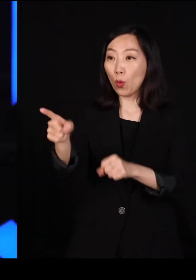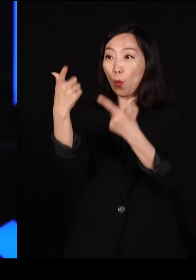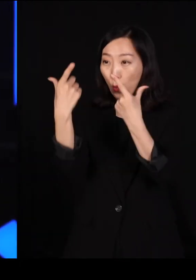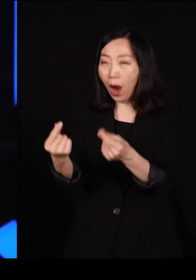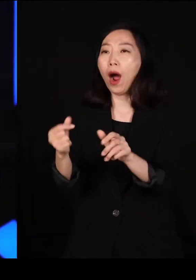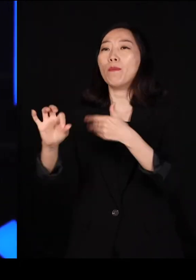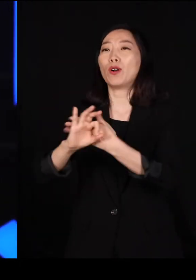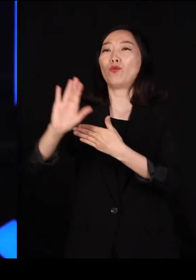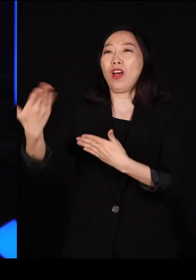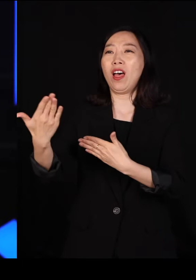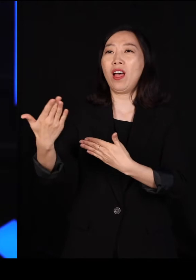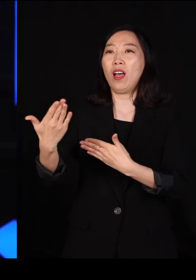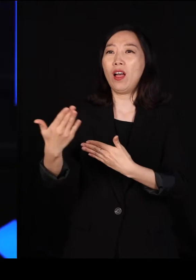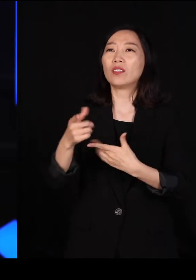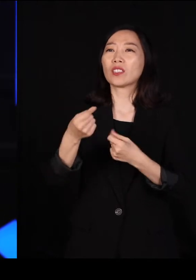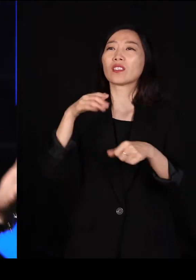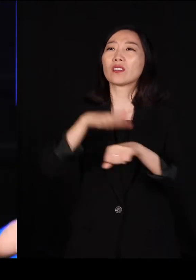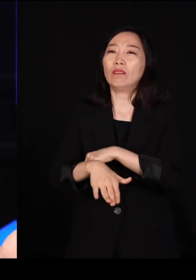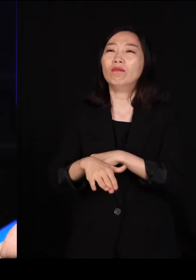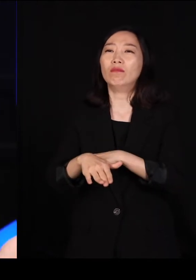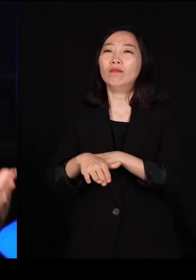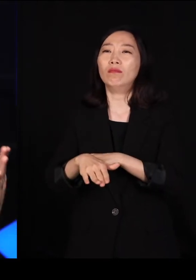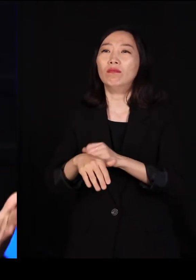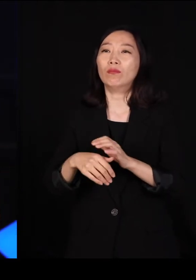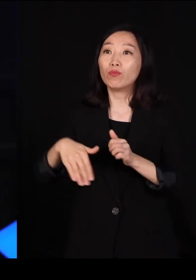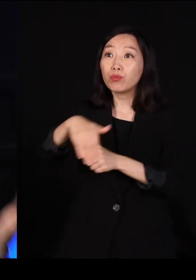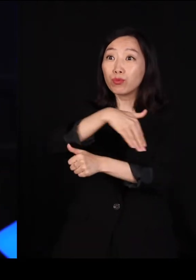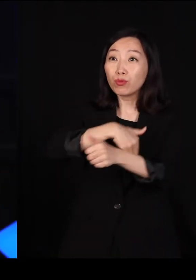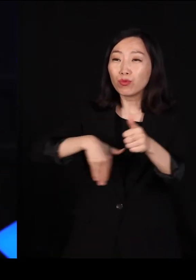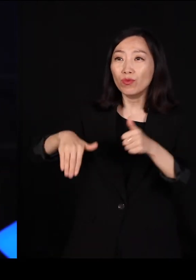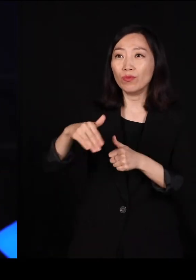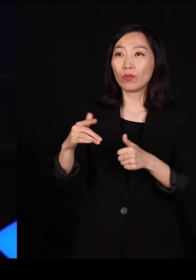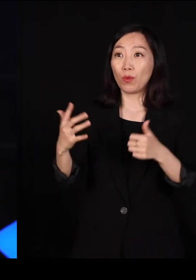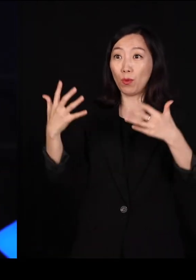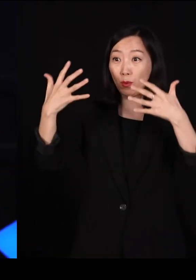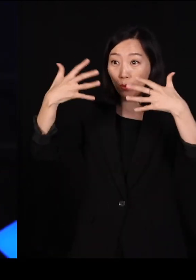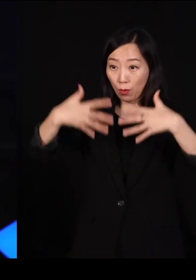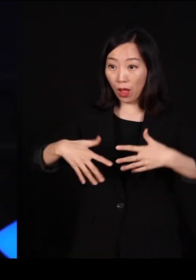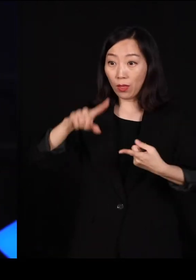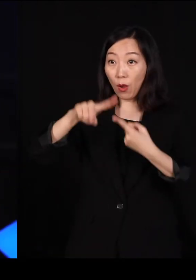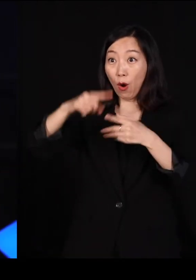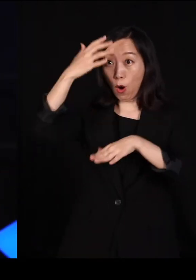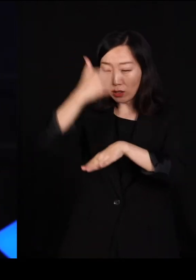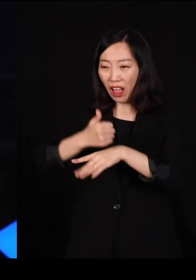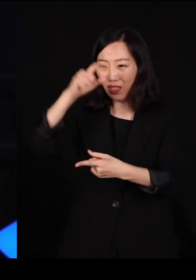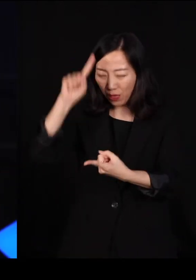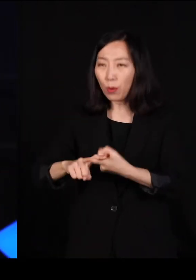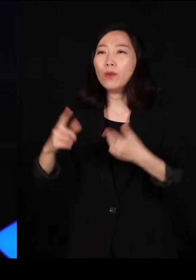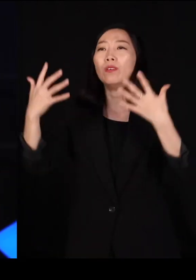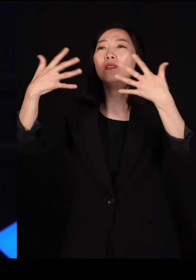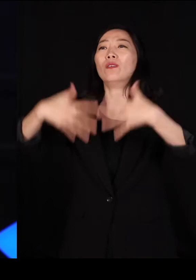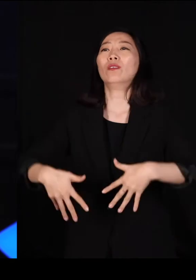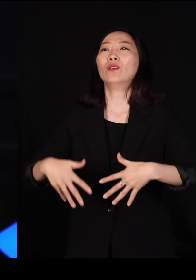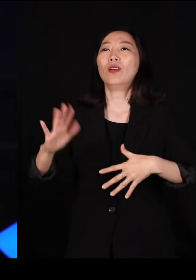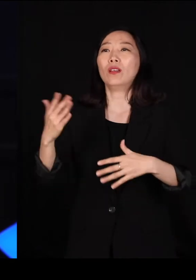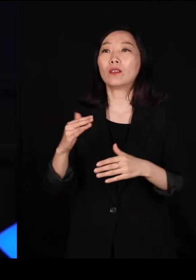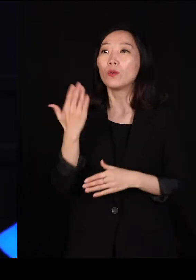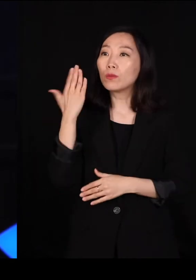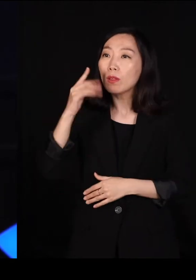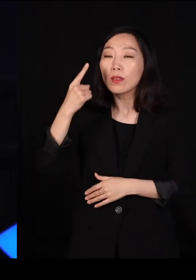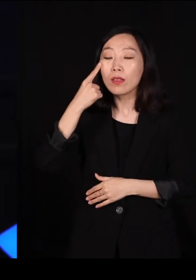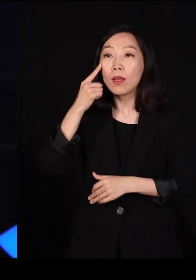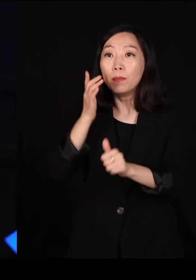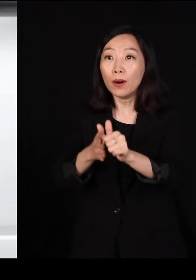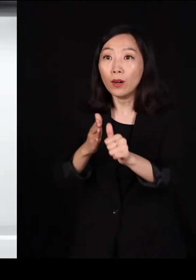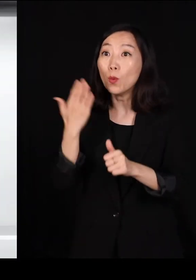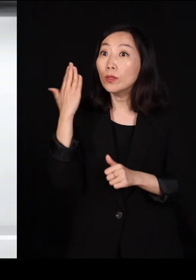되게 단선적인 생각이에요. 주변의 조건들이 달라지지 않았다는 조건이 깔려 있어요. 근데 요즘 생각을 한번 생각해 보세요.